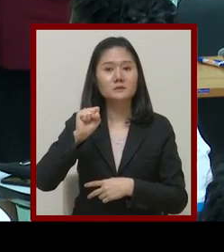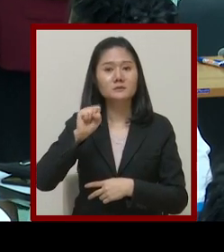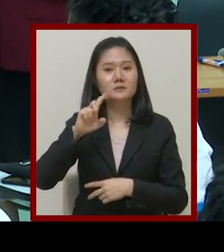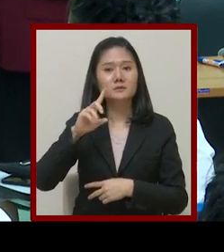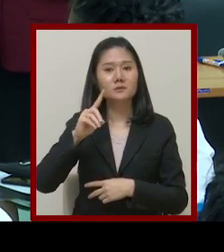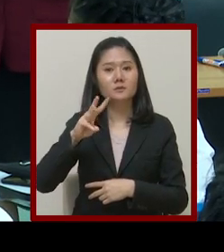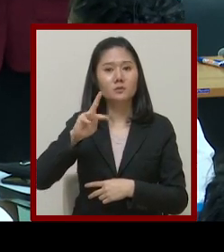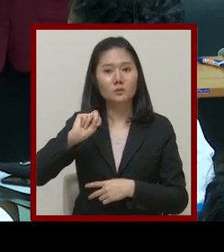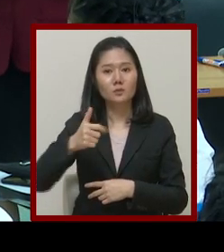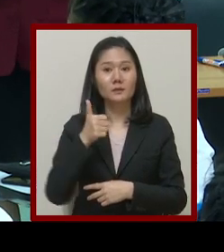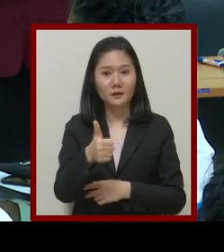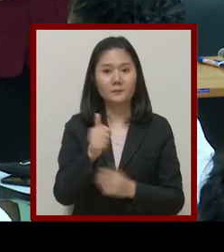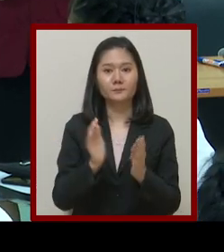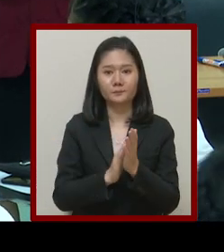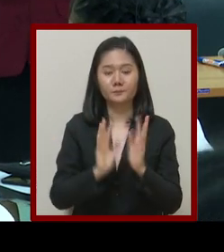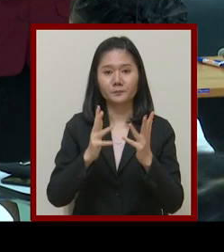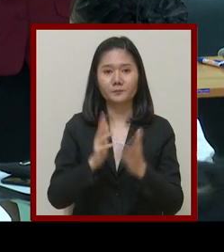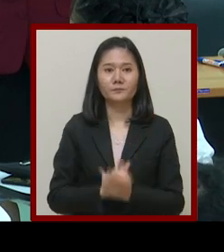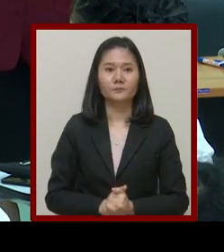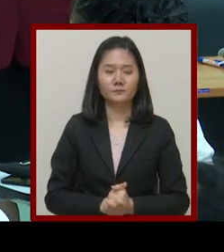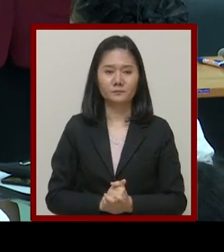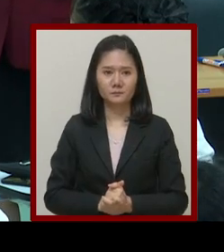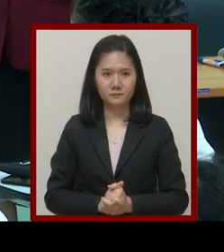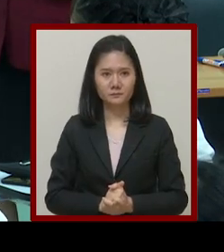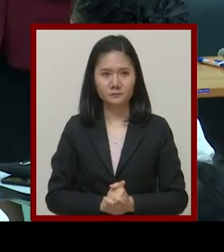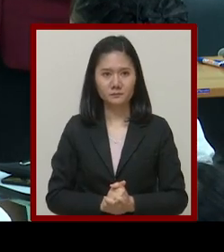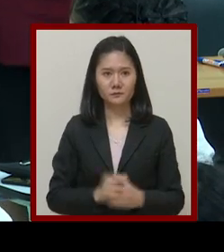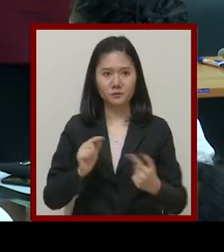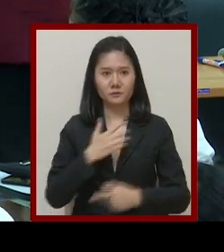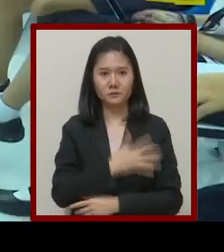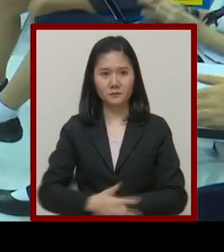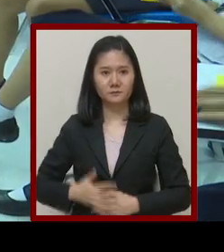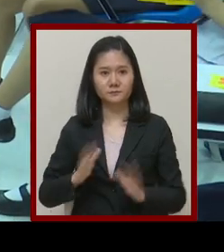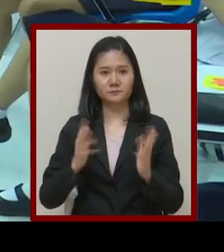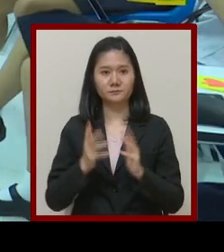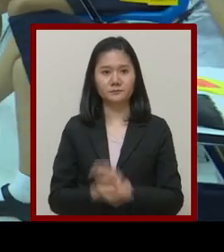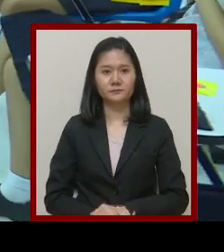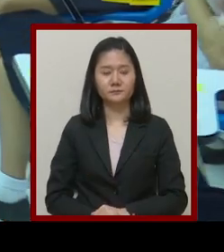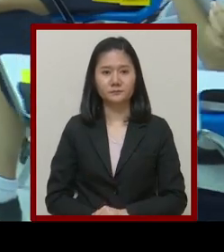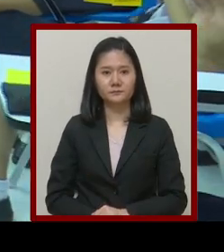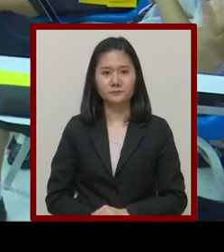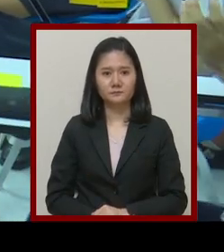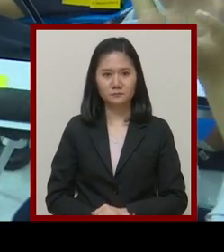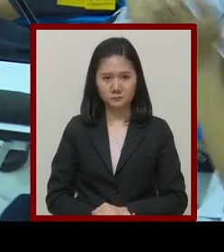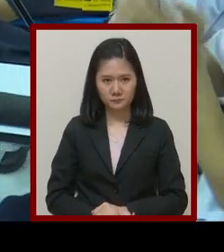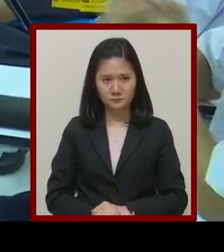ก็ต้องขอเสียงปรบมือให้เพื่อนกลุ่มนี้นะคะที่กล้านำเสนอในเรื่องของสุขภาพค่ะขอบคุณค่ะ